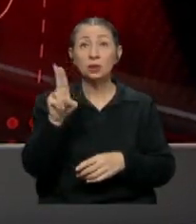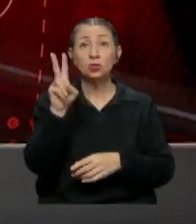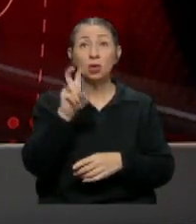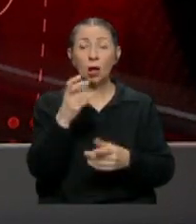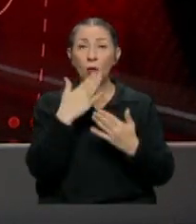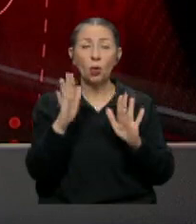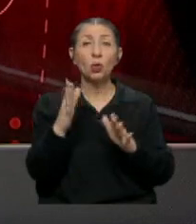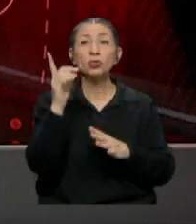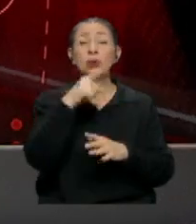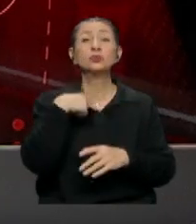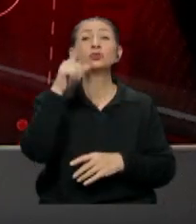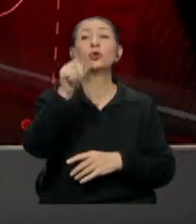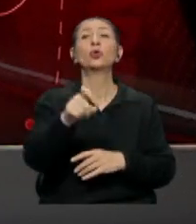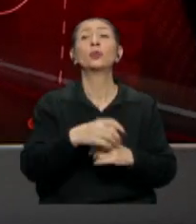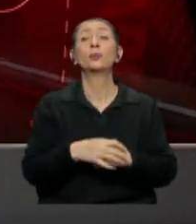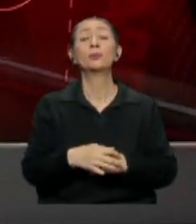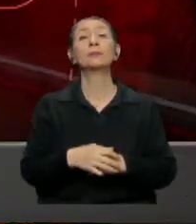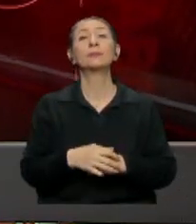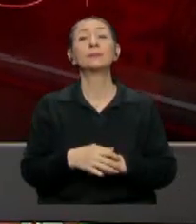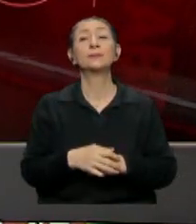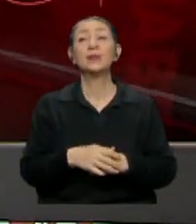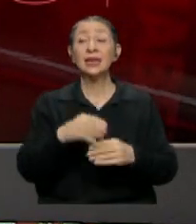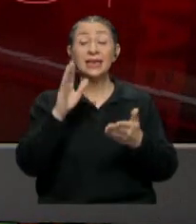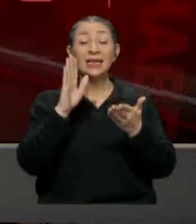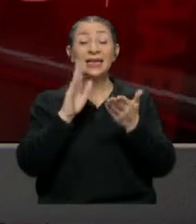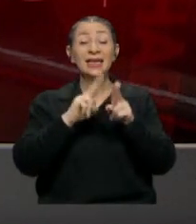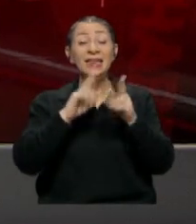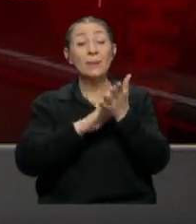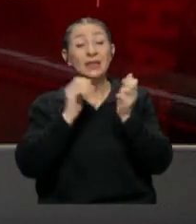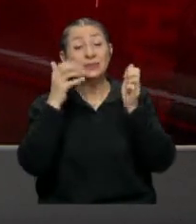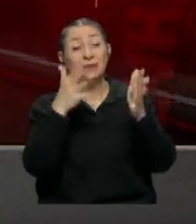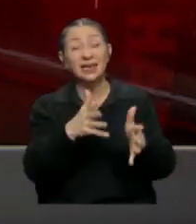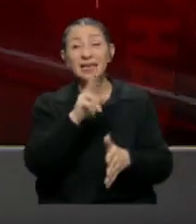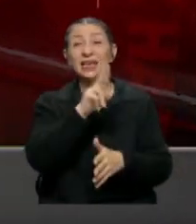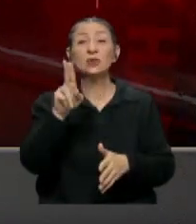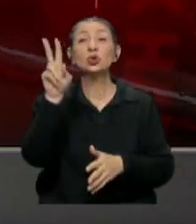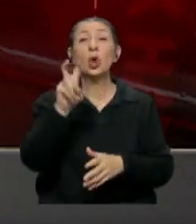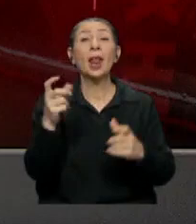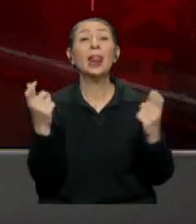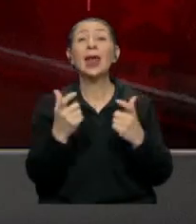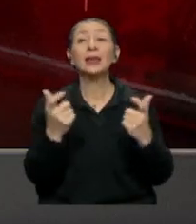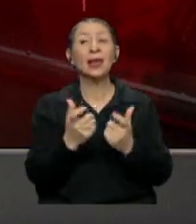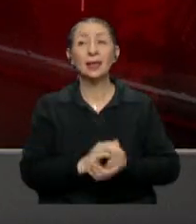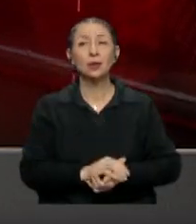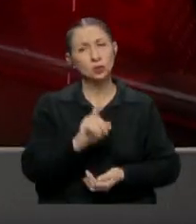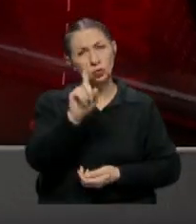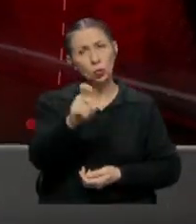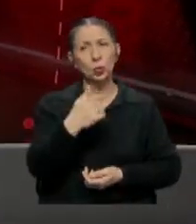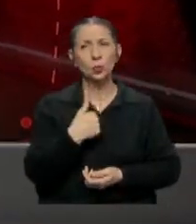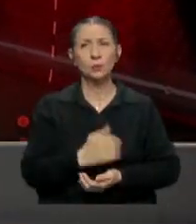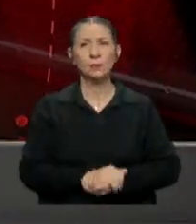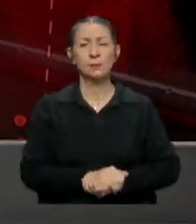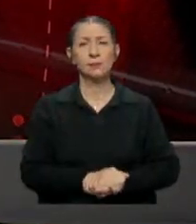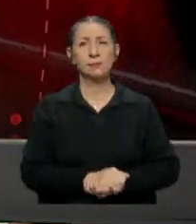yok. Dolayısıyla soruyorum. Kıdem tazminatımızdaki 700 dolar nereye gitti? Nerede? Soruyorum.